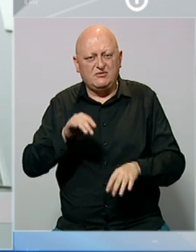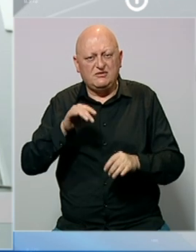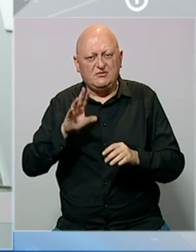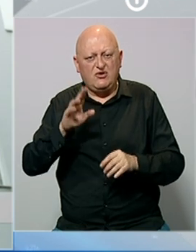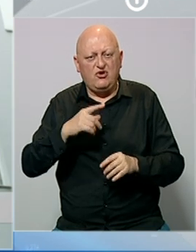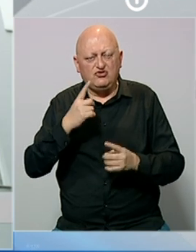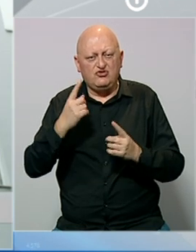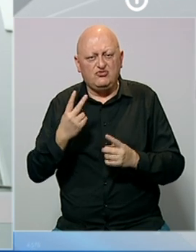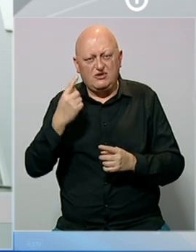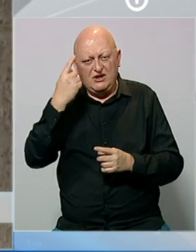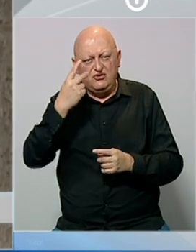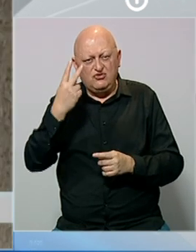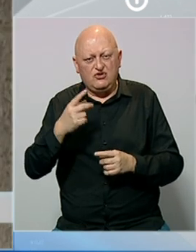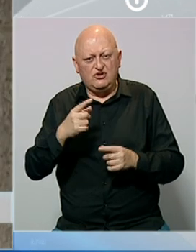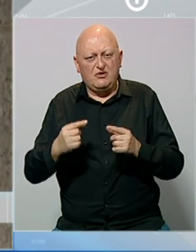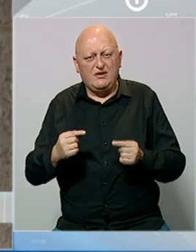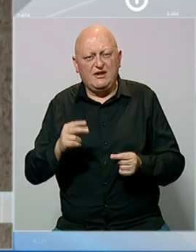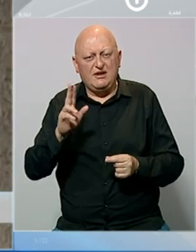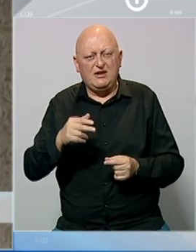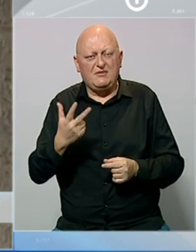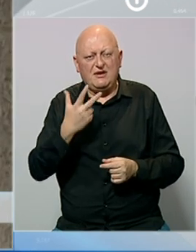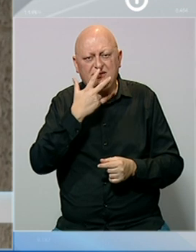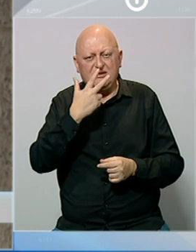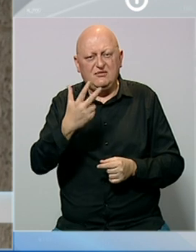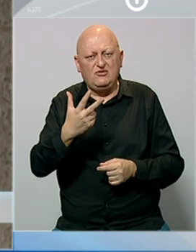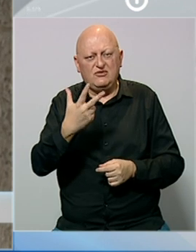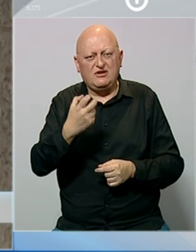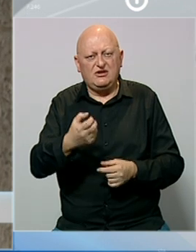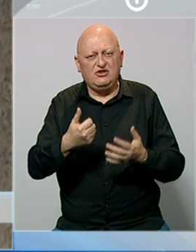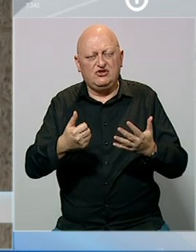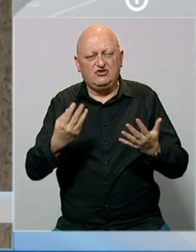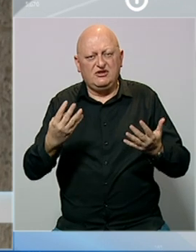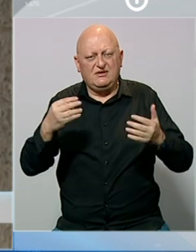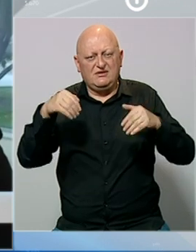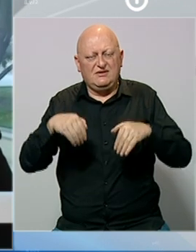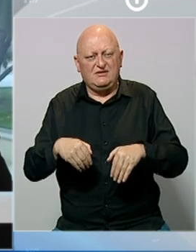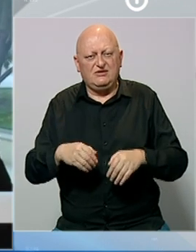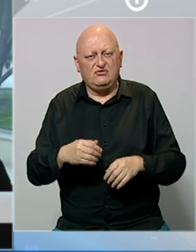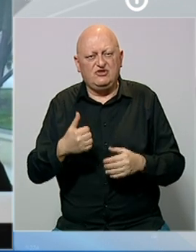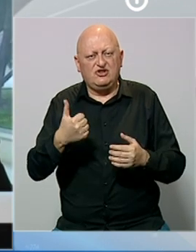koji će biti održani u nedjelju 2. listopada ima